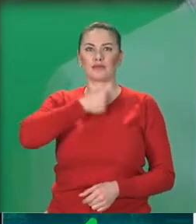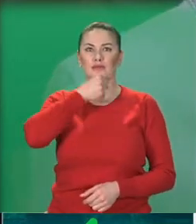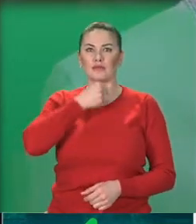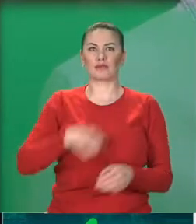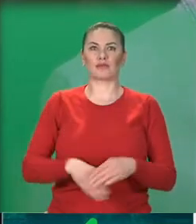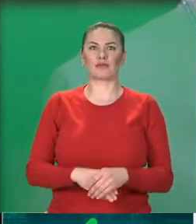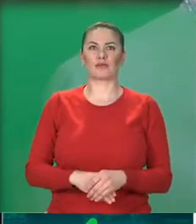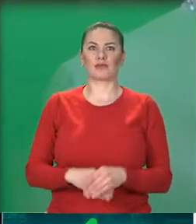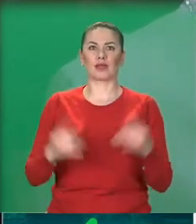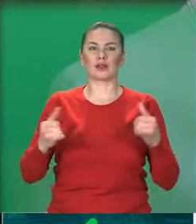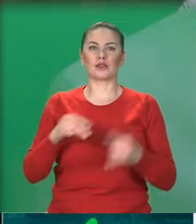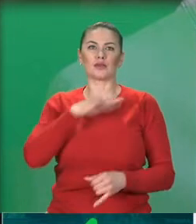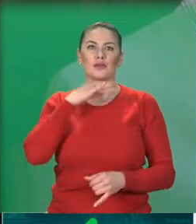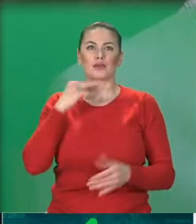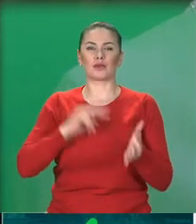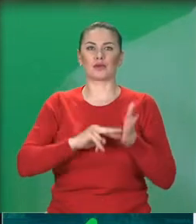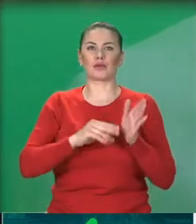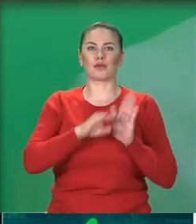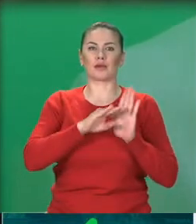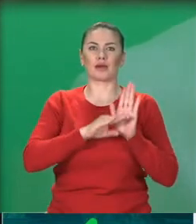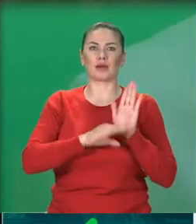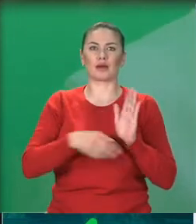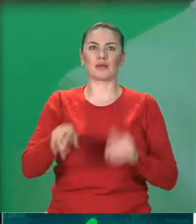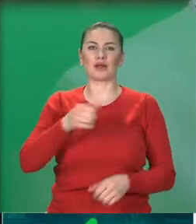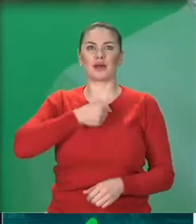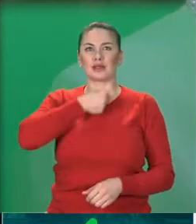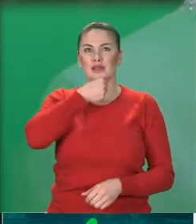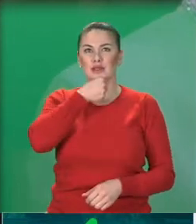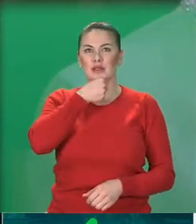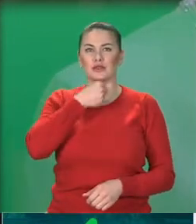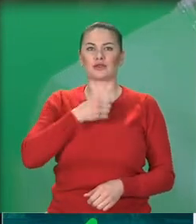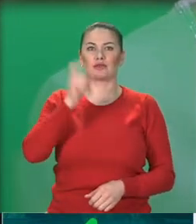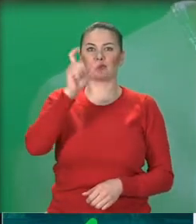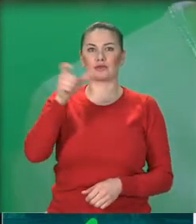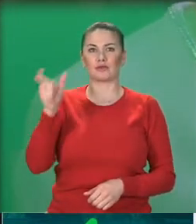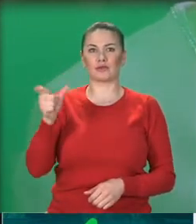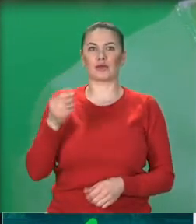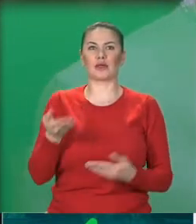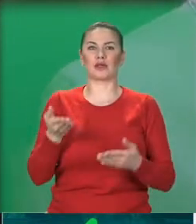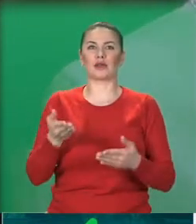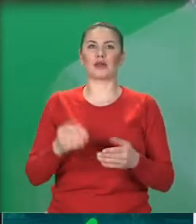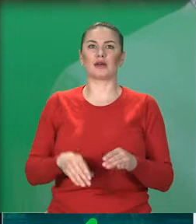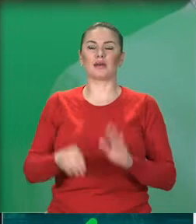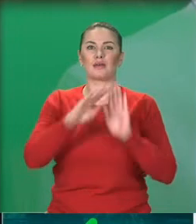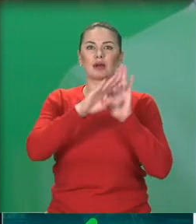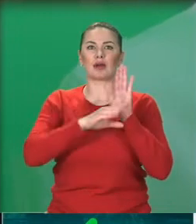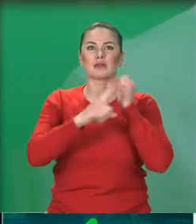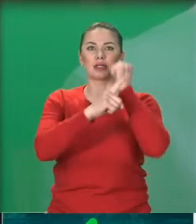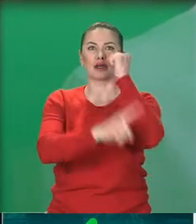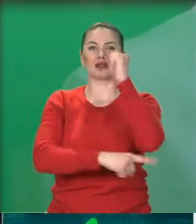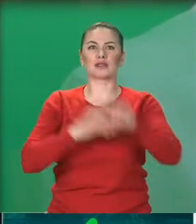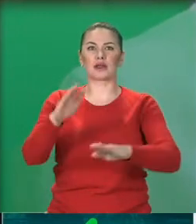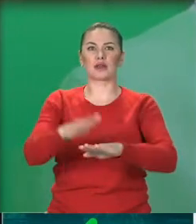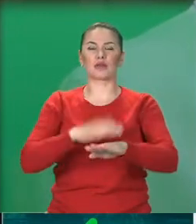области реализуется много проектов. Для старшего поколения это проект «Сахалинское долголетие». Сегодня